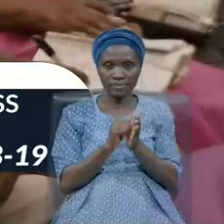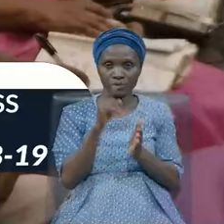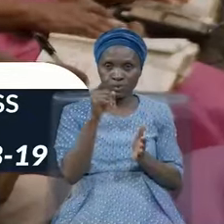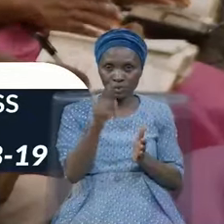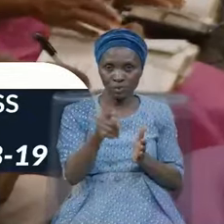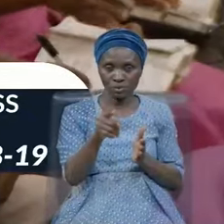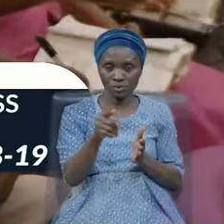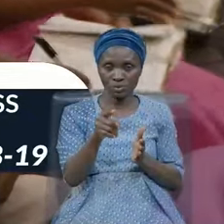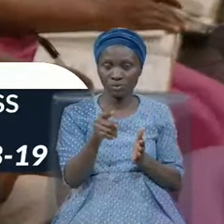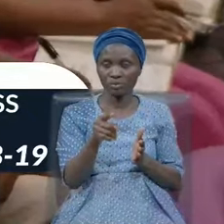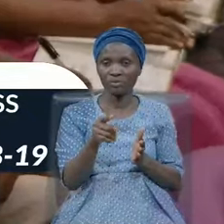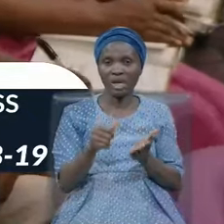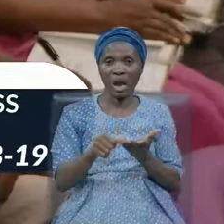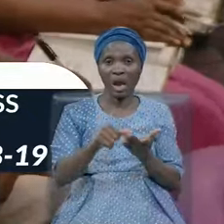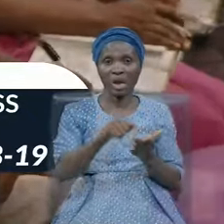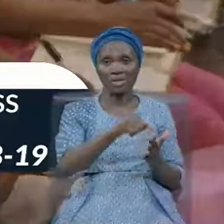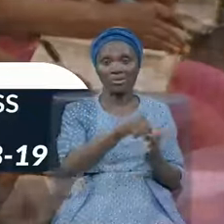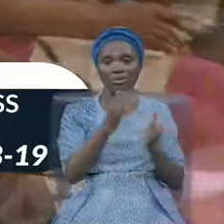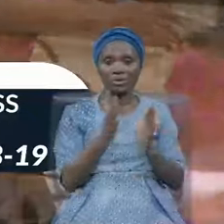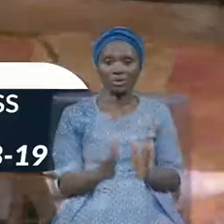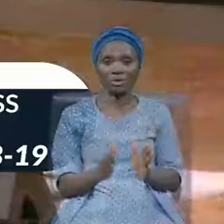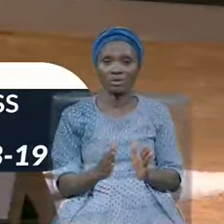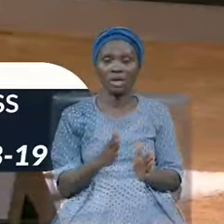Adultère que vous êtes.